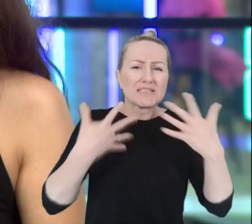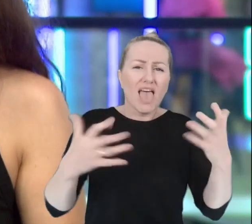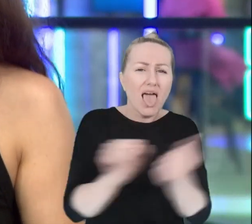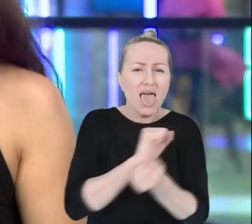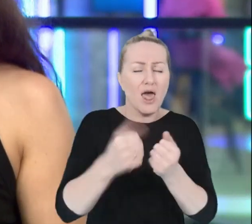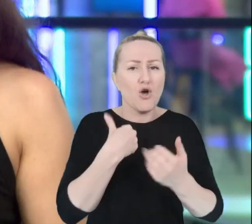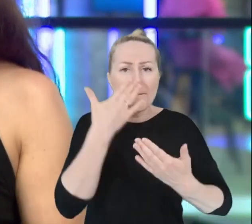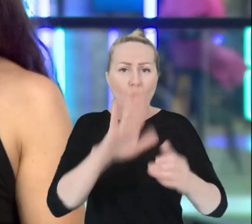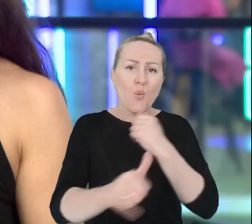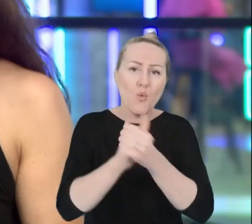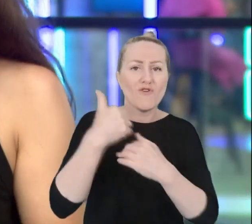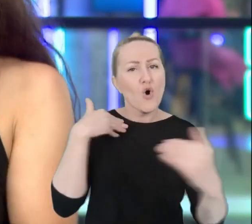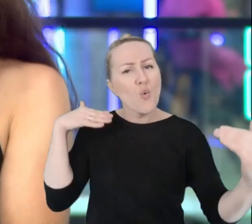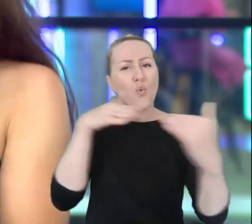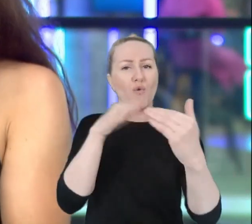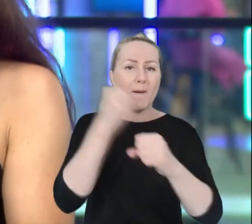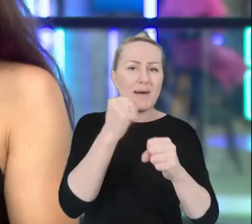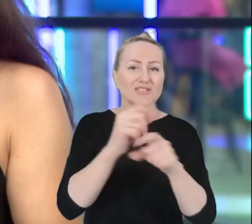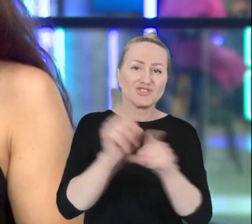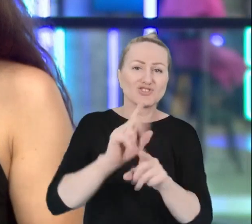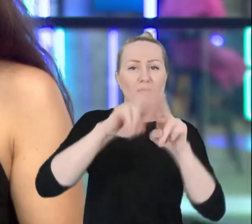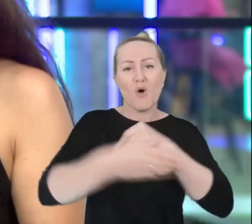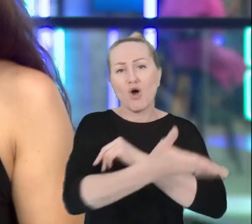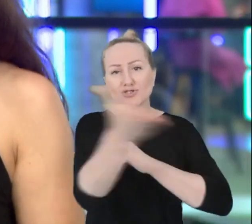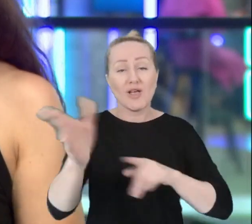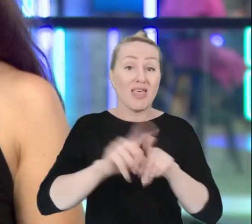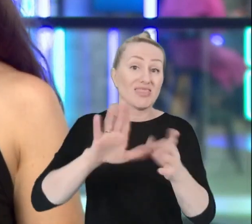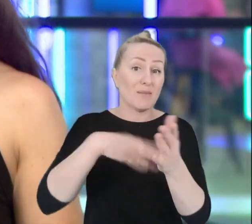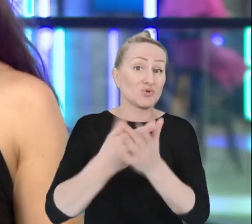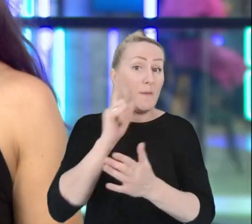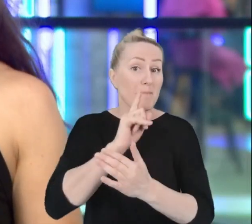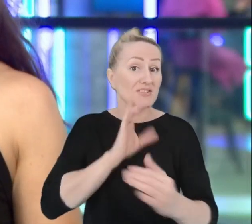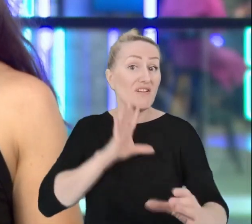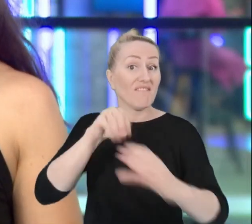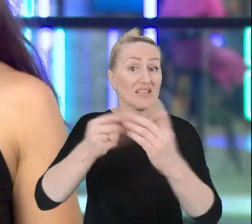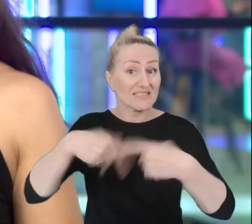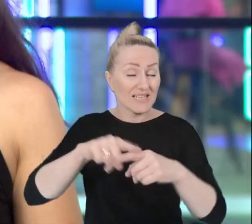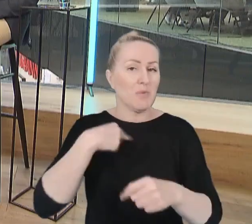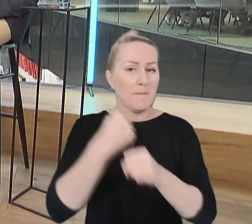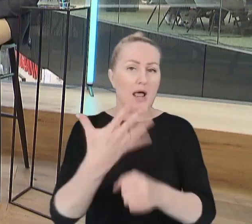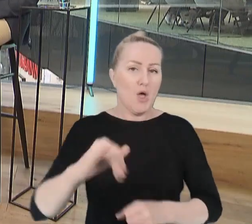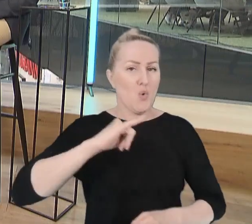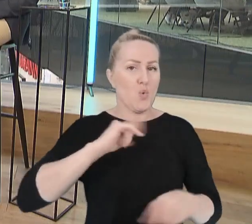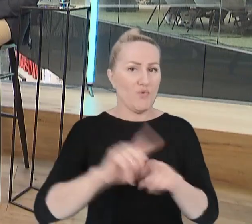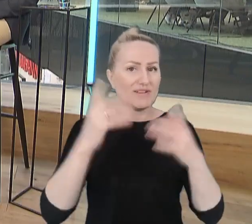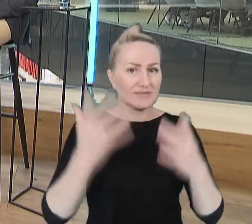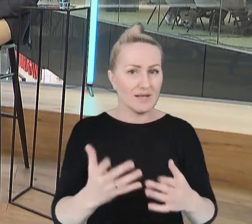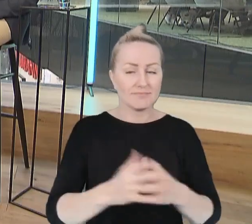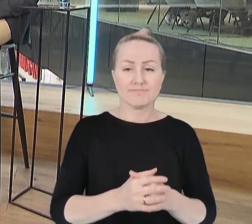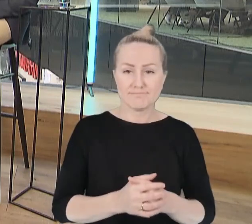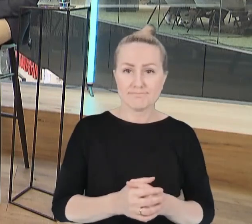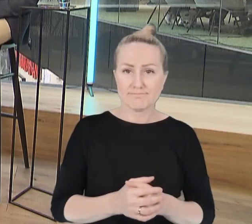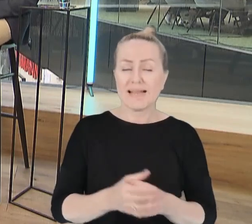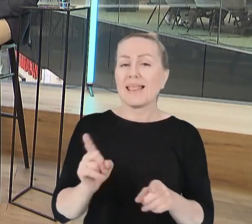tak samo dużo jak wszyscy inni, jak na przykład mężczyźni w zespole. Tudzież mamy według statystyk lepszy kontakt ze